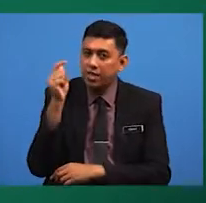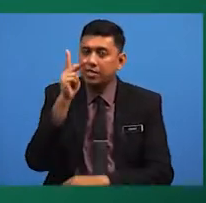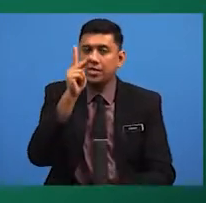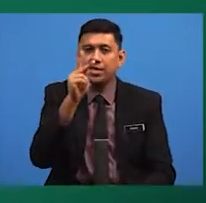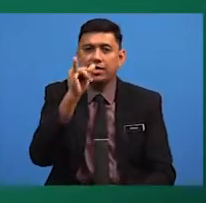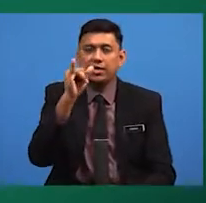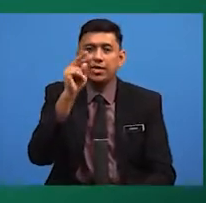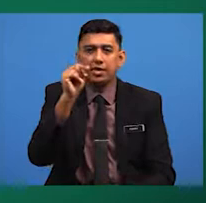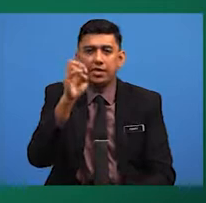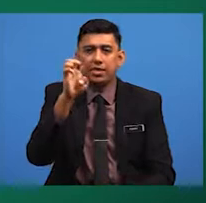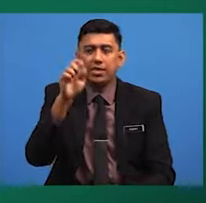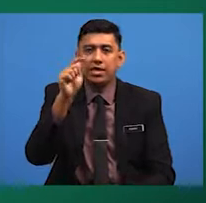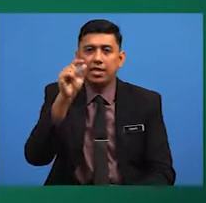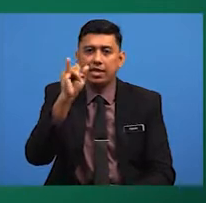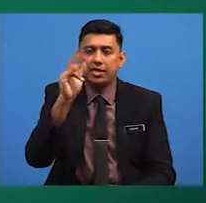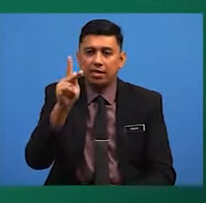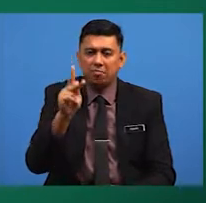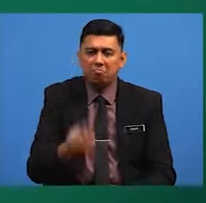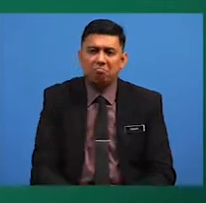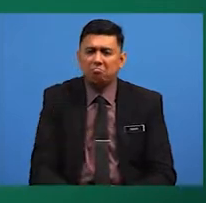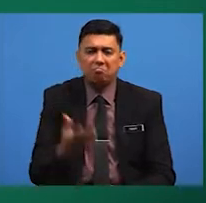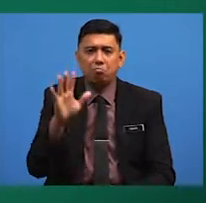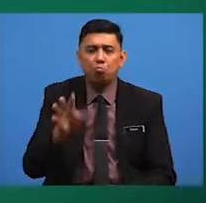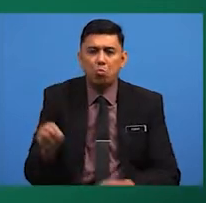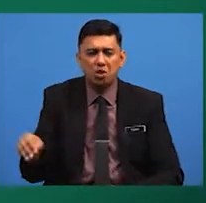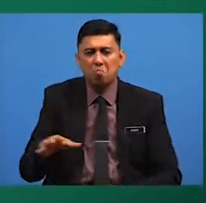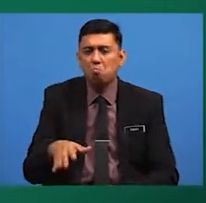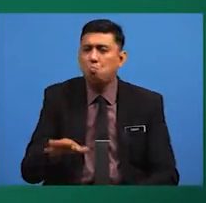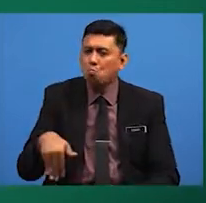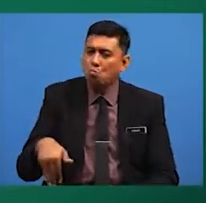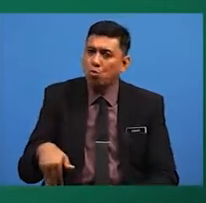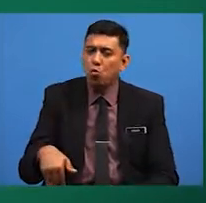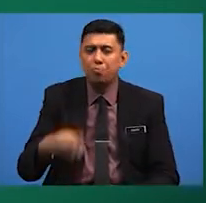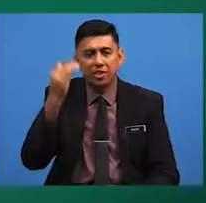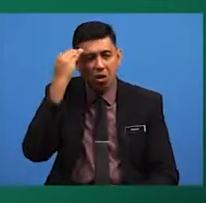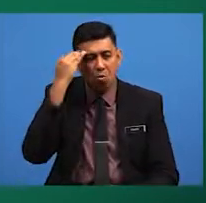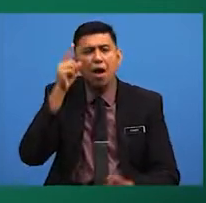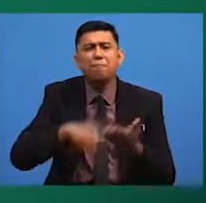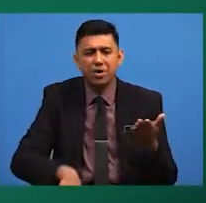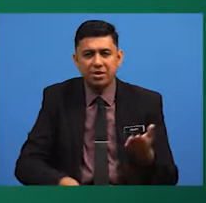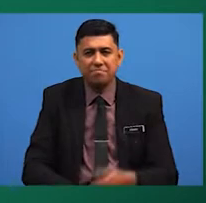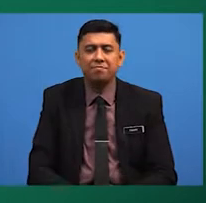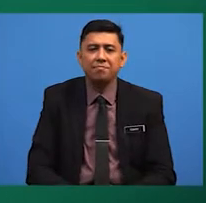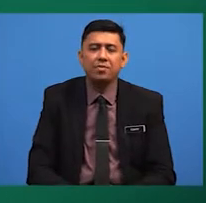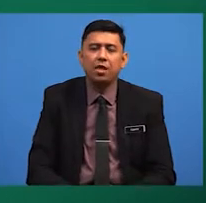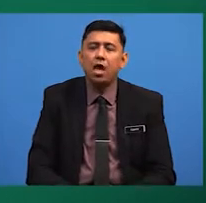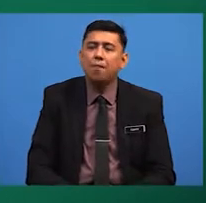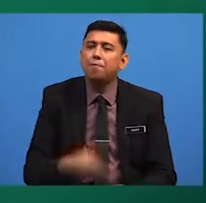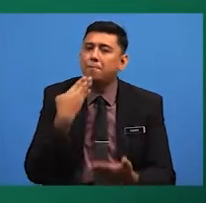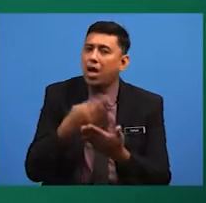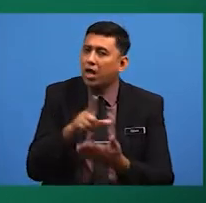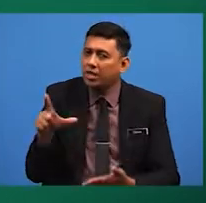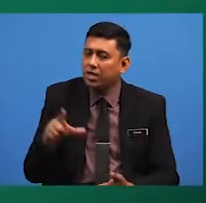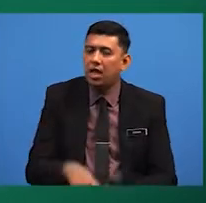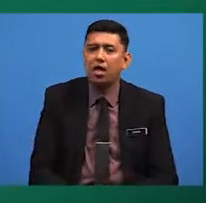kinetik pasti murid tidak pernah mengetahui tentang tenaga kinetik inikan Baiklah